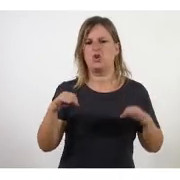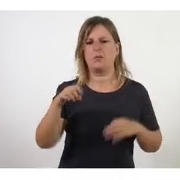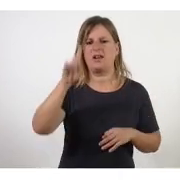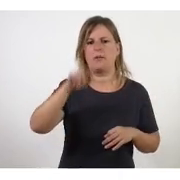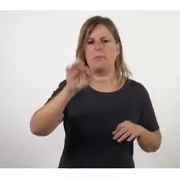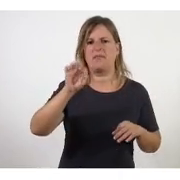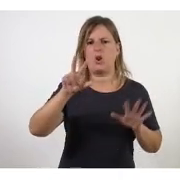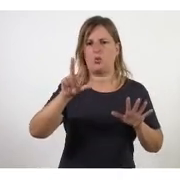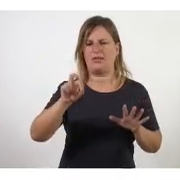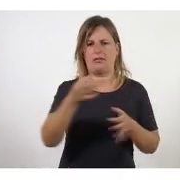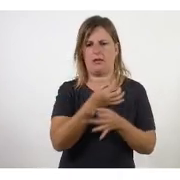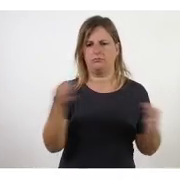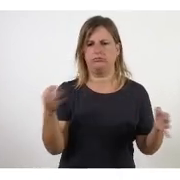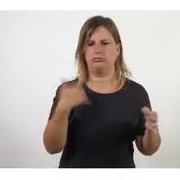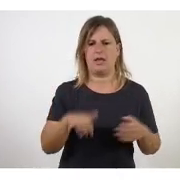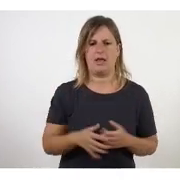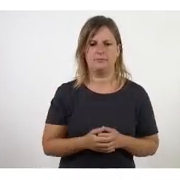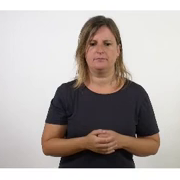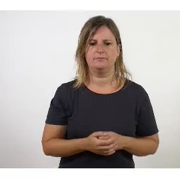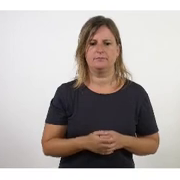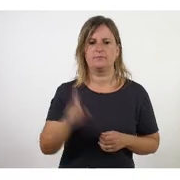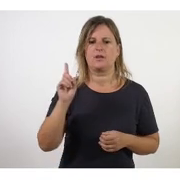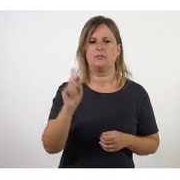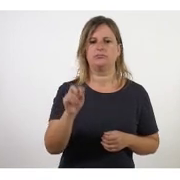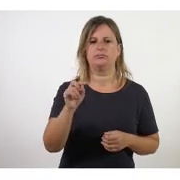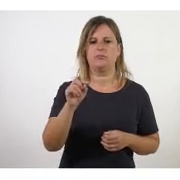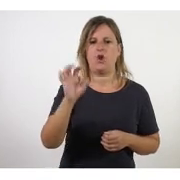ja tenim. Li donem OK.